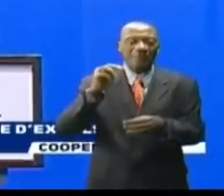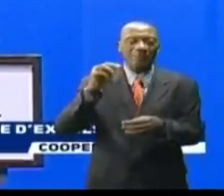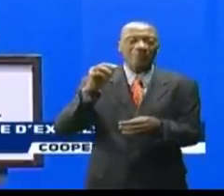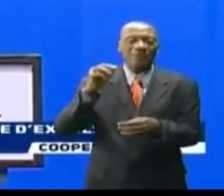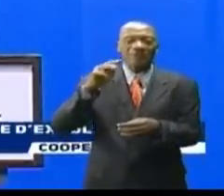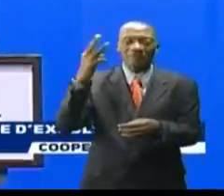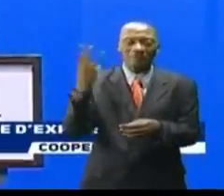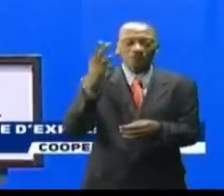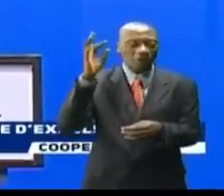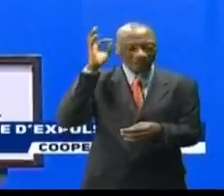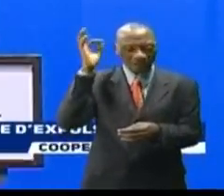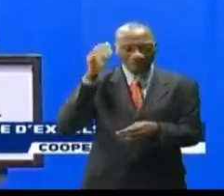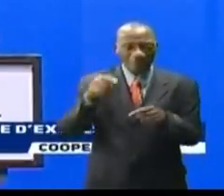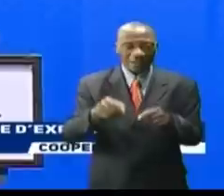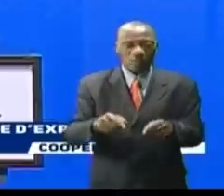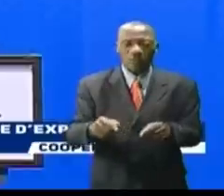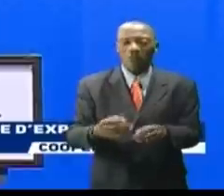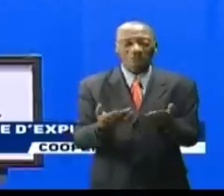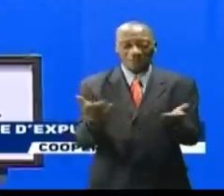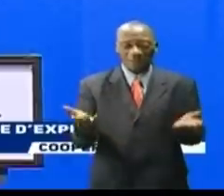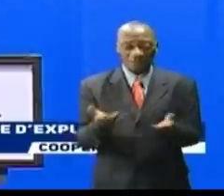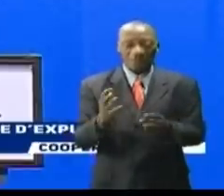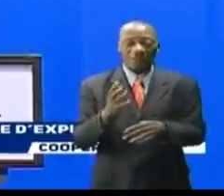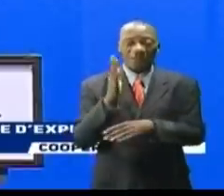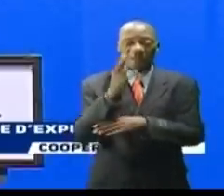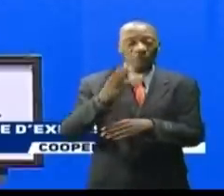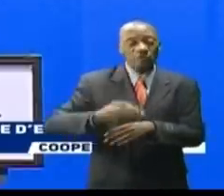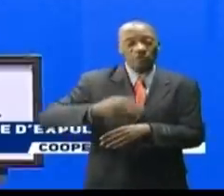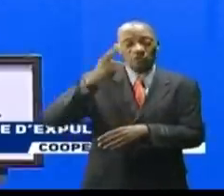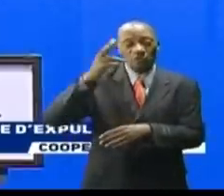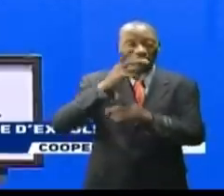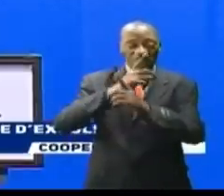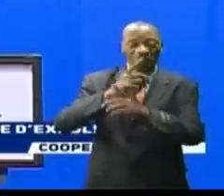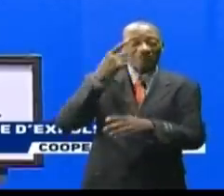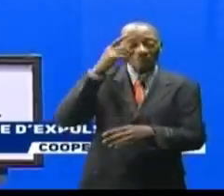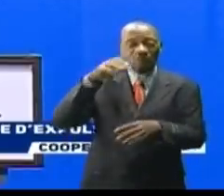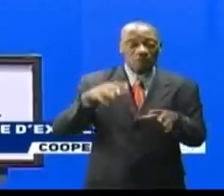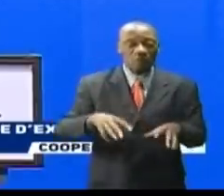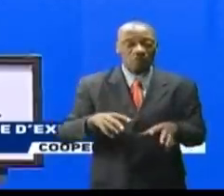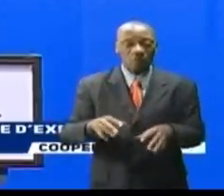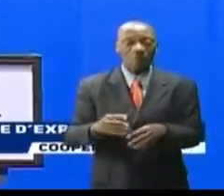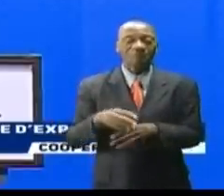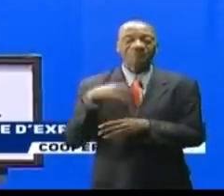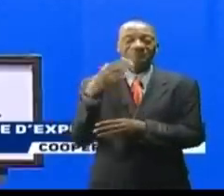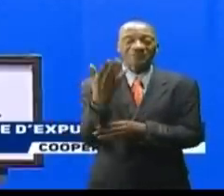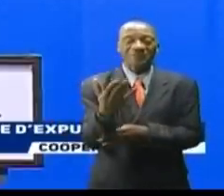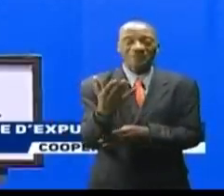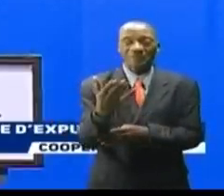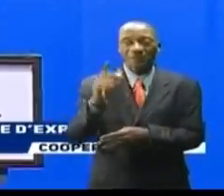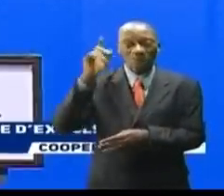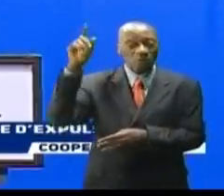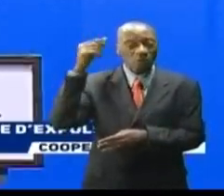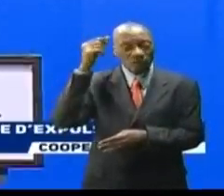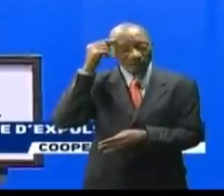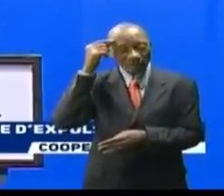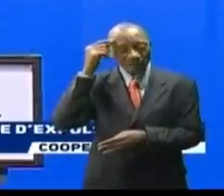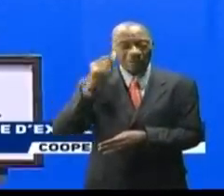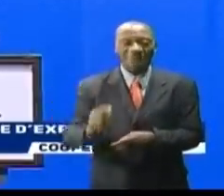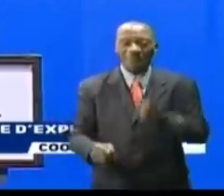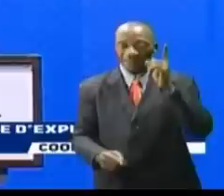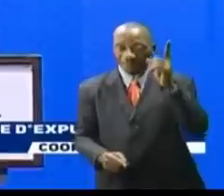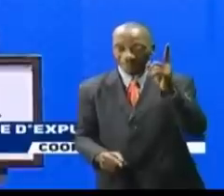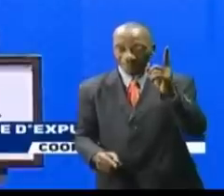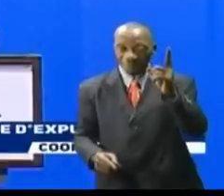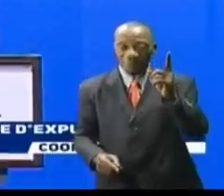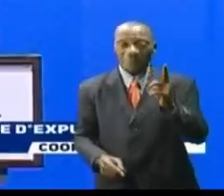sacrifice suprême. Les conseils supérieurs de la défense demandent au gouvernement 1. D'expulser dans